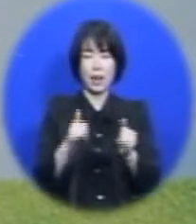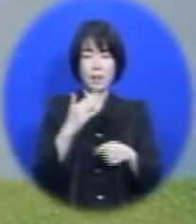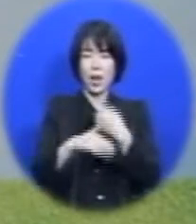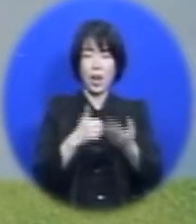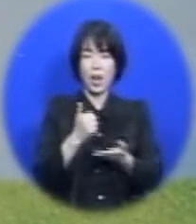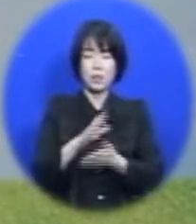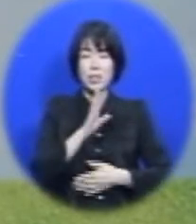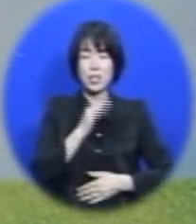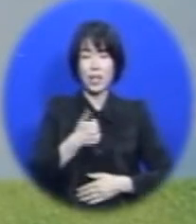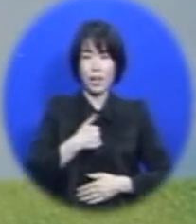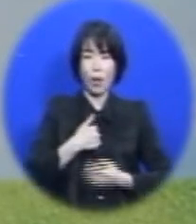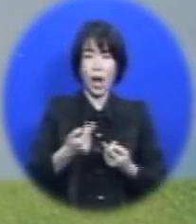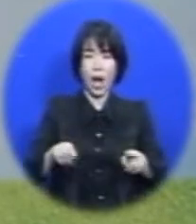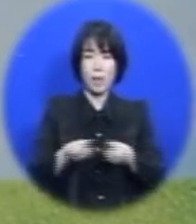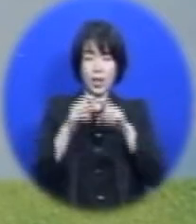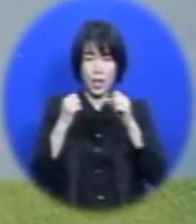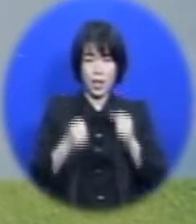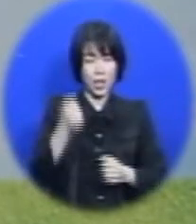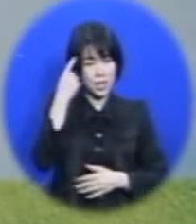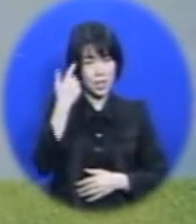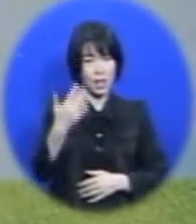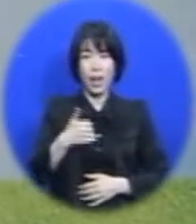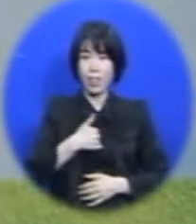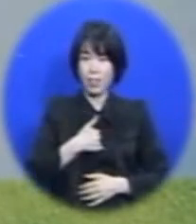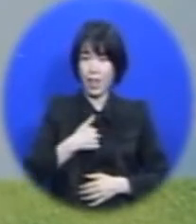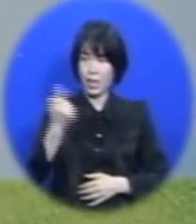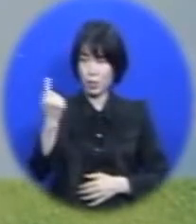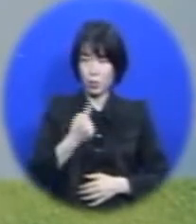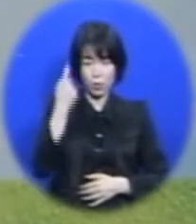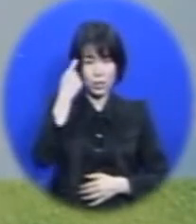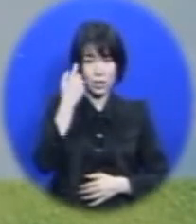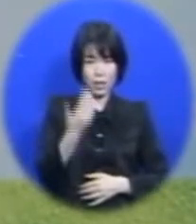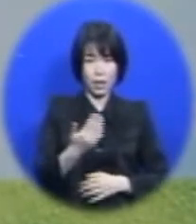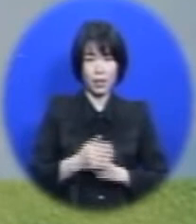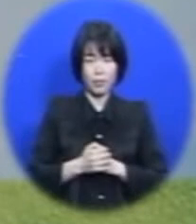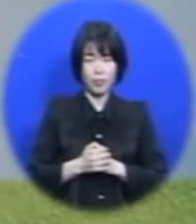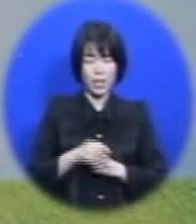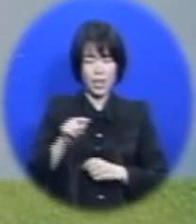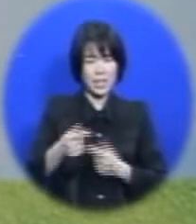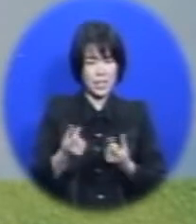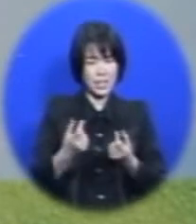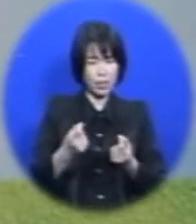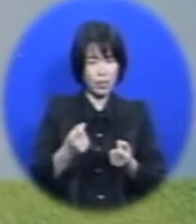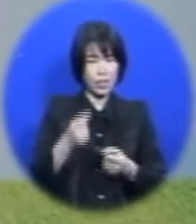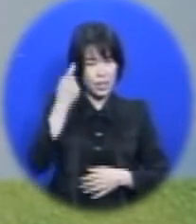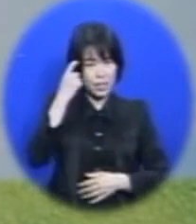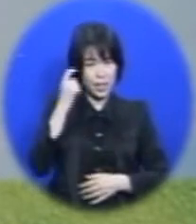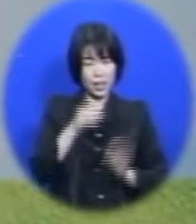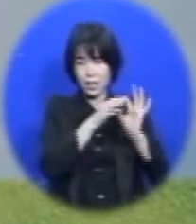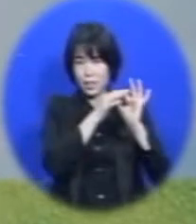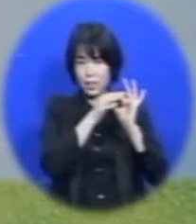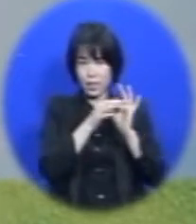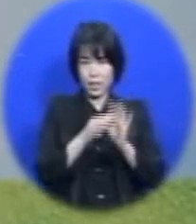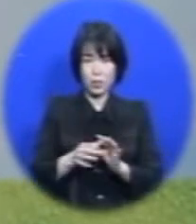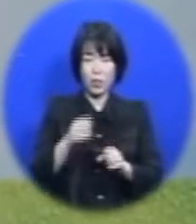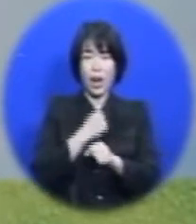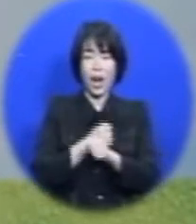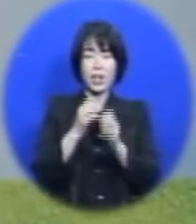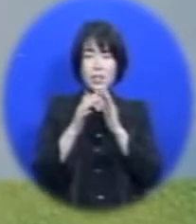하나님이 진짜 나와 같이 계실까? 내게도 오실까? 그런 생각을 여전히 하고 계시는 분들이